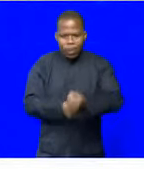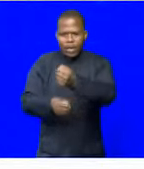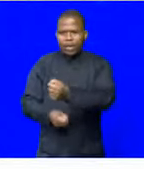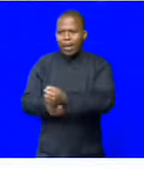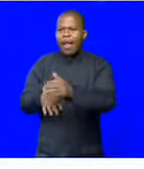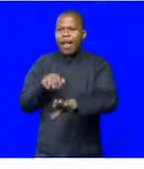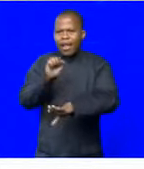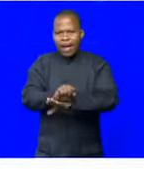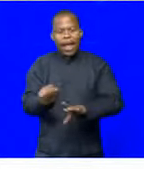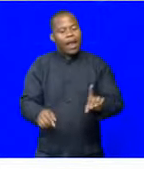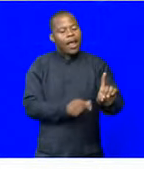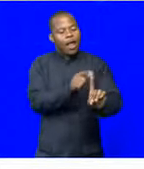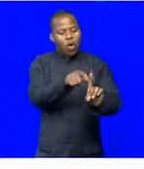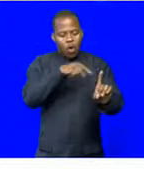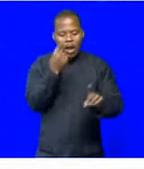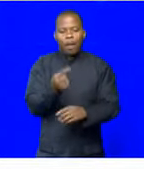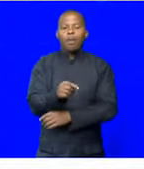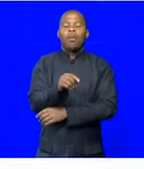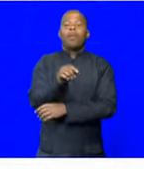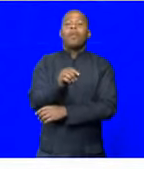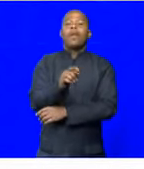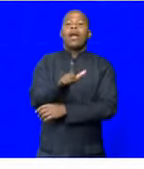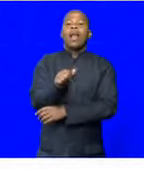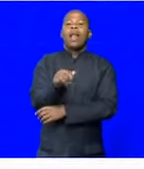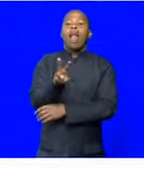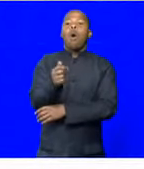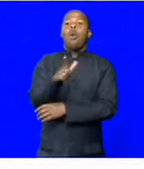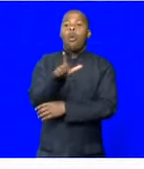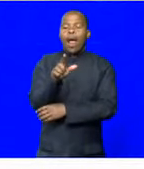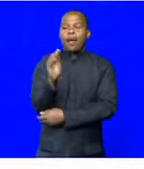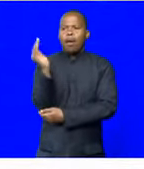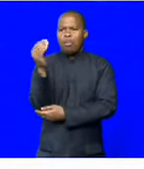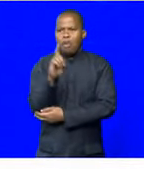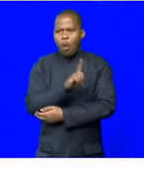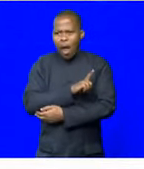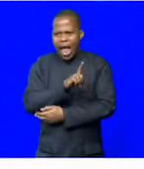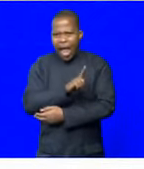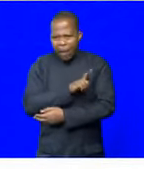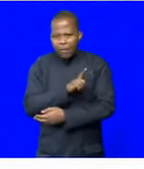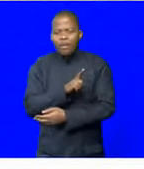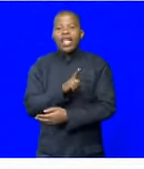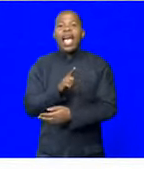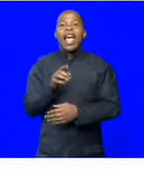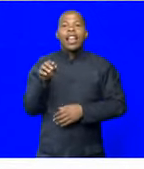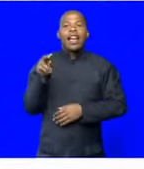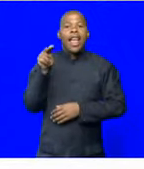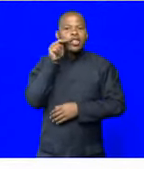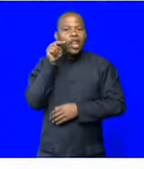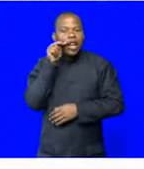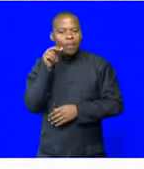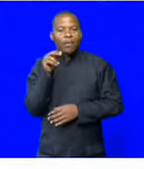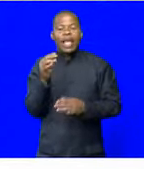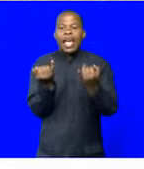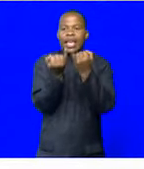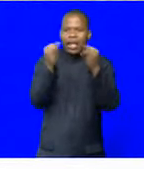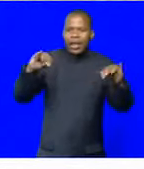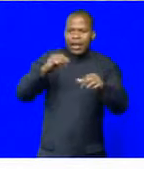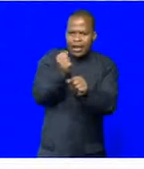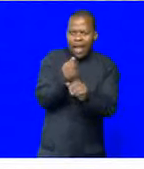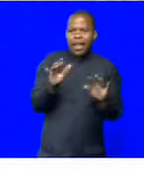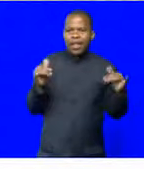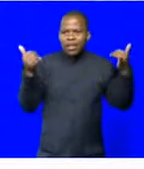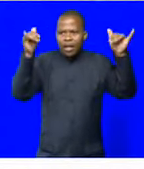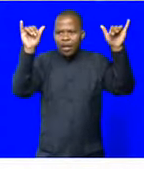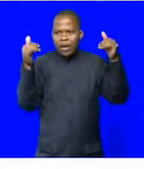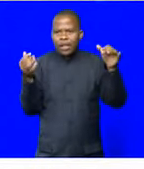ngayodela lawal libekathe ahola umcimbi wekugubhala usuku lwenkululeko elalivele obebanjwe ngulesive emthimba view ezulwini